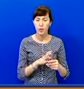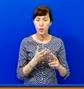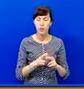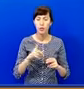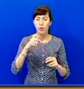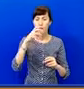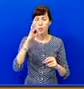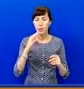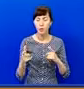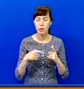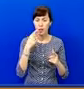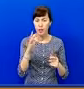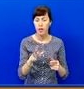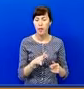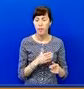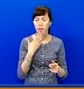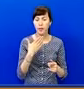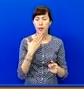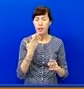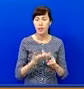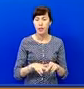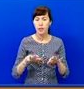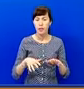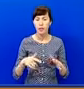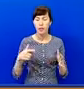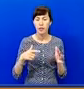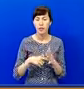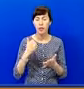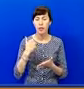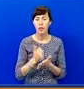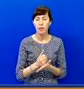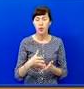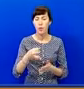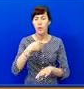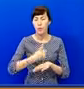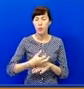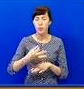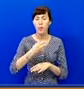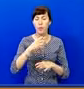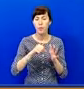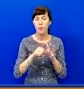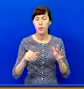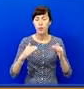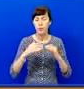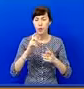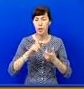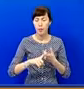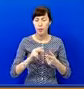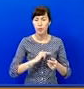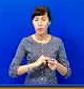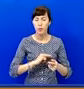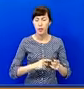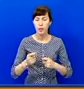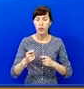100% дайын делінген баяндамаға осы жерде нүкте қойылды. Өңір басшысы облыстық энергетика және тұрғын үй коммуналдық шаруашылық